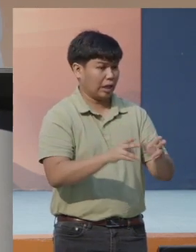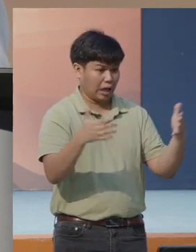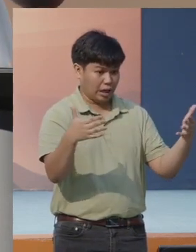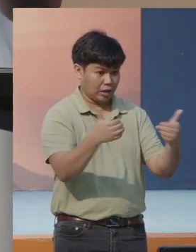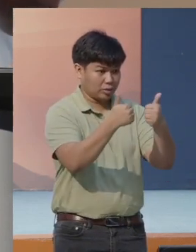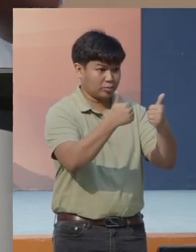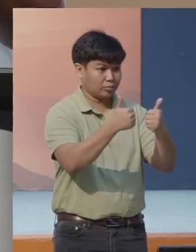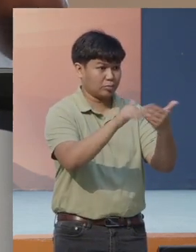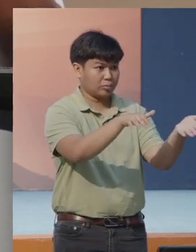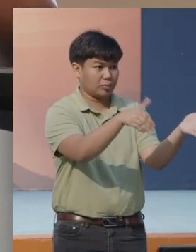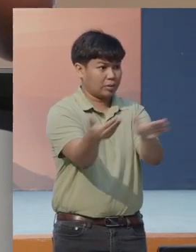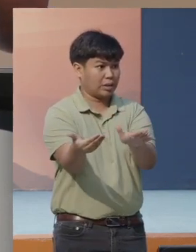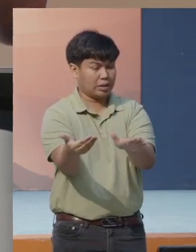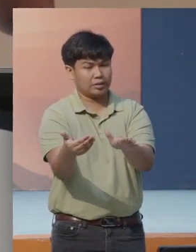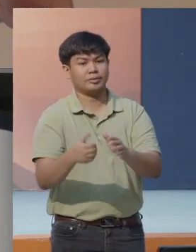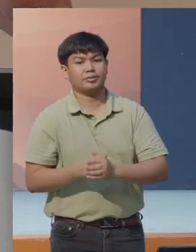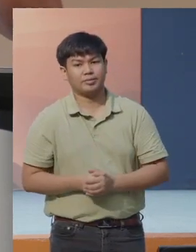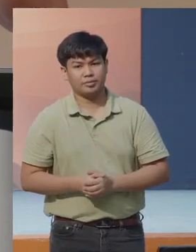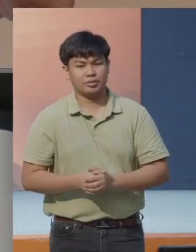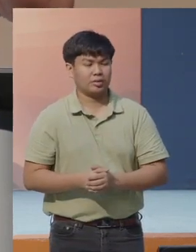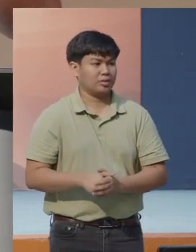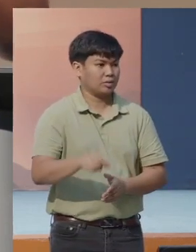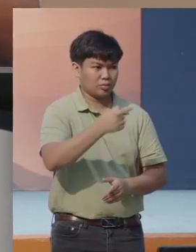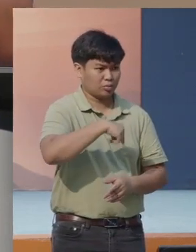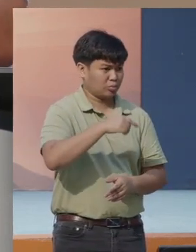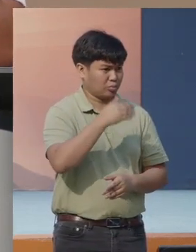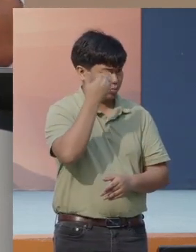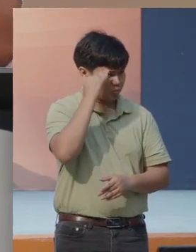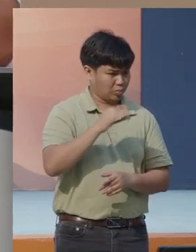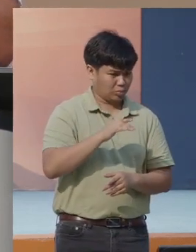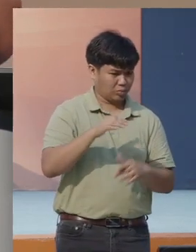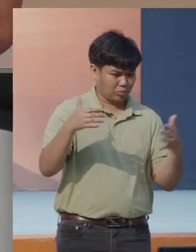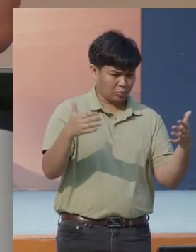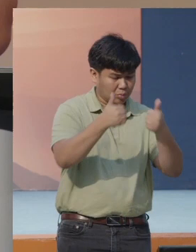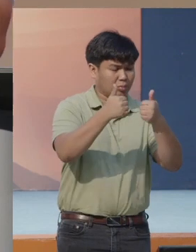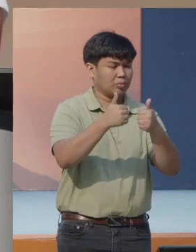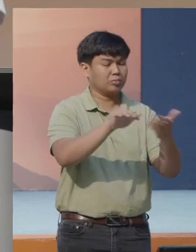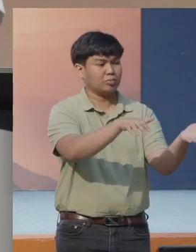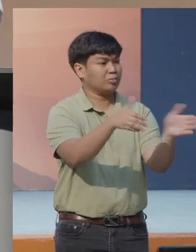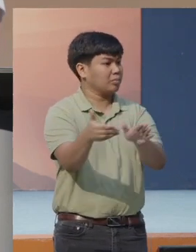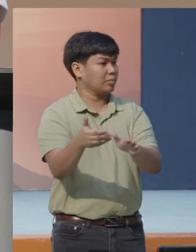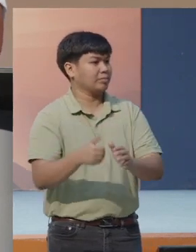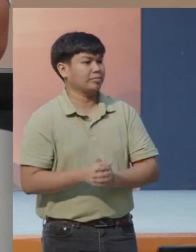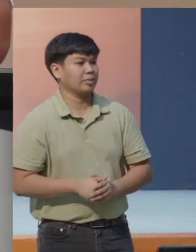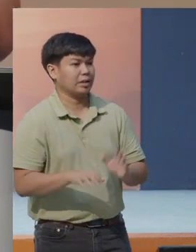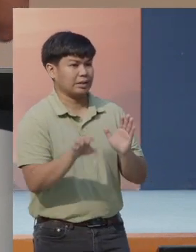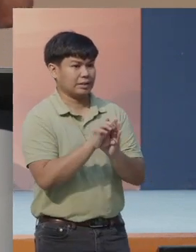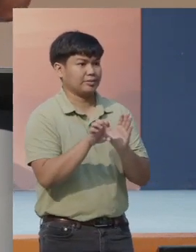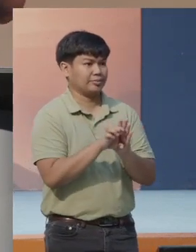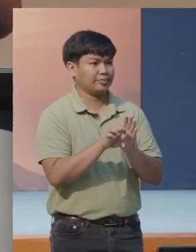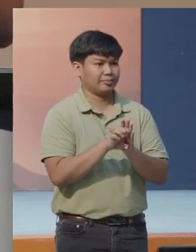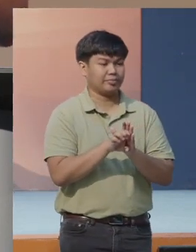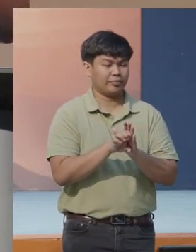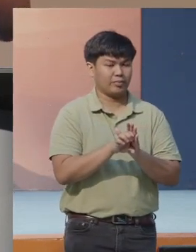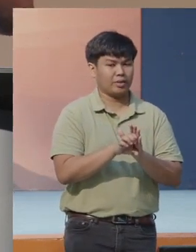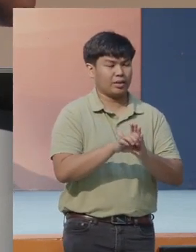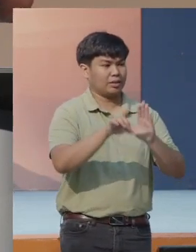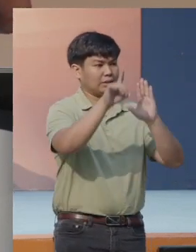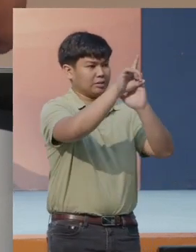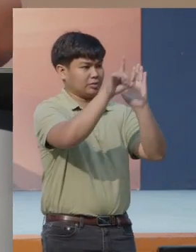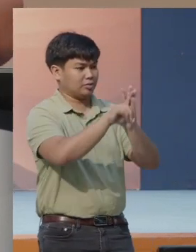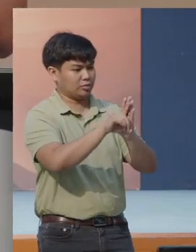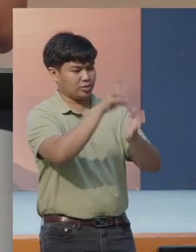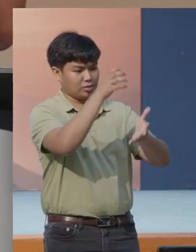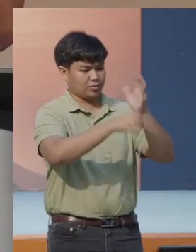aksidenteng may napatay ka, no, na hindi mo naman intensyon makapatay. As a specific example, again, in Deuteronomy